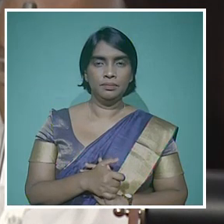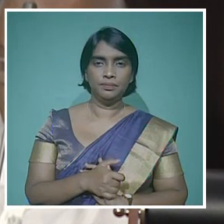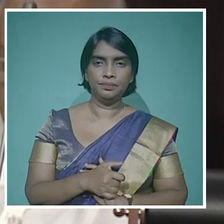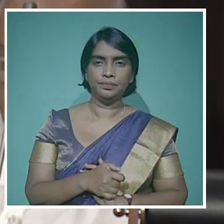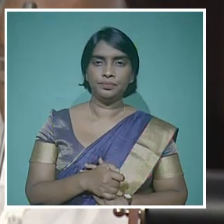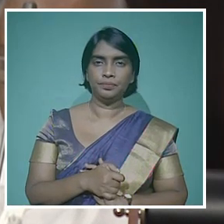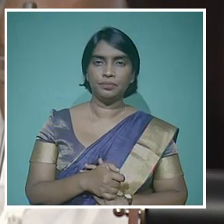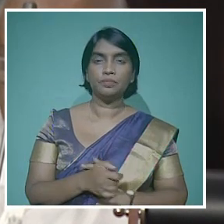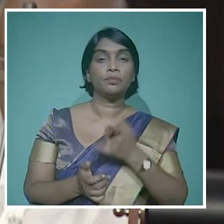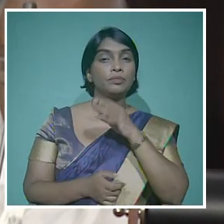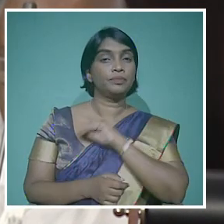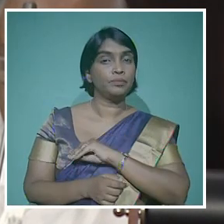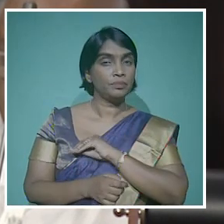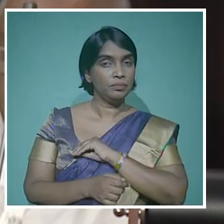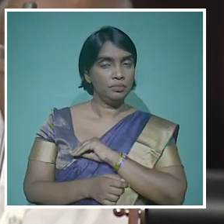ඒකට